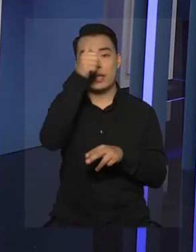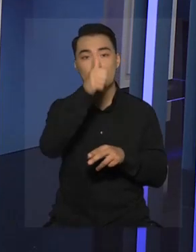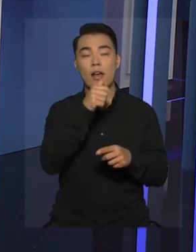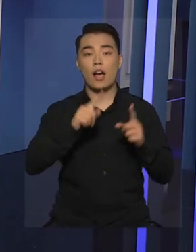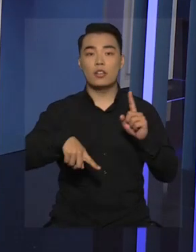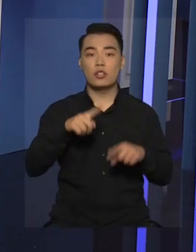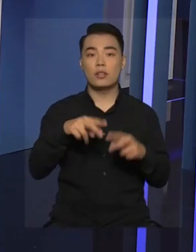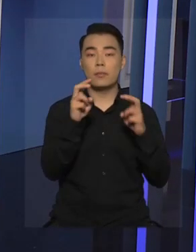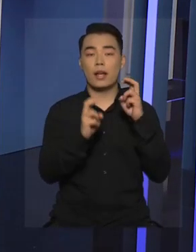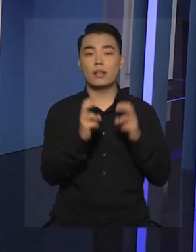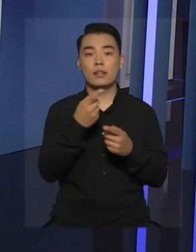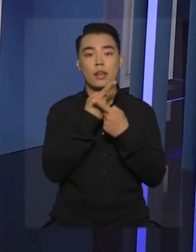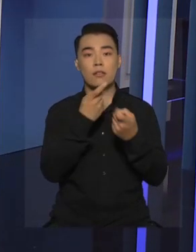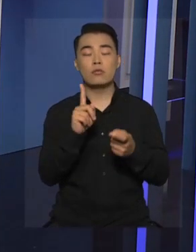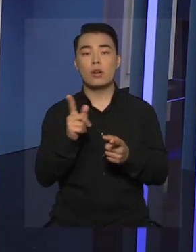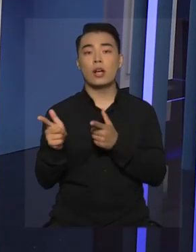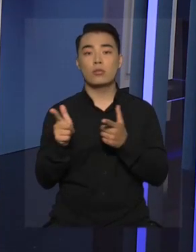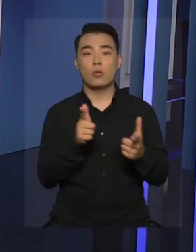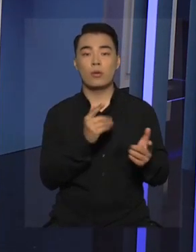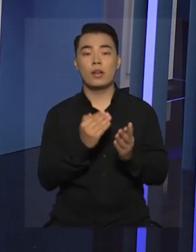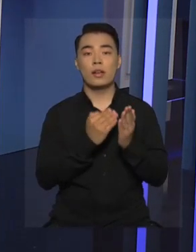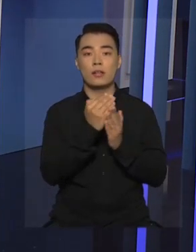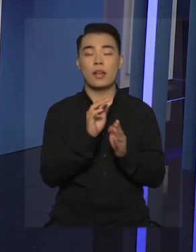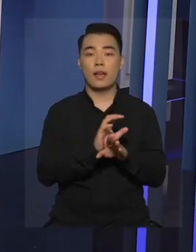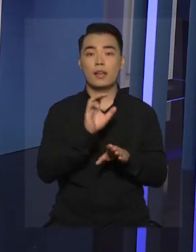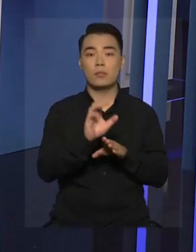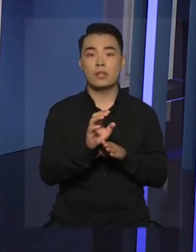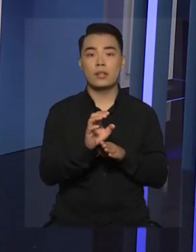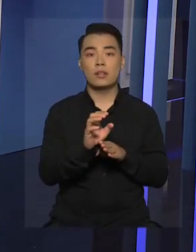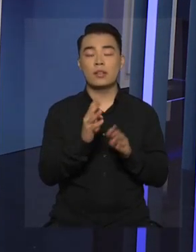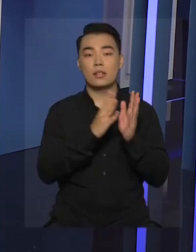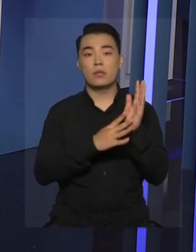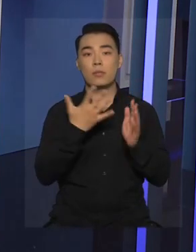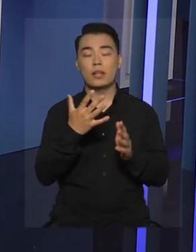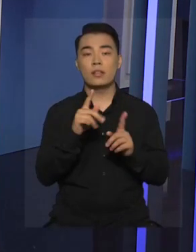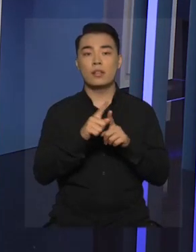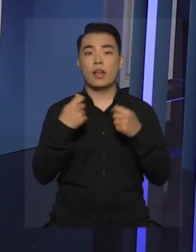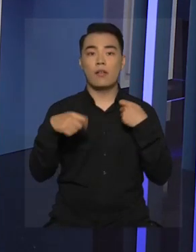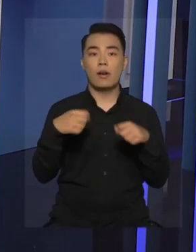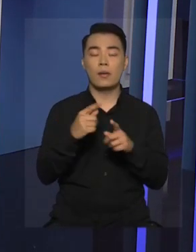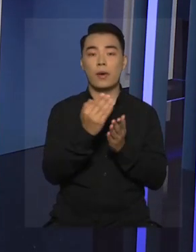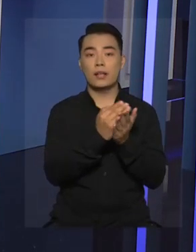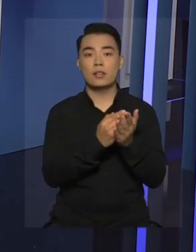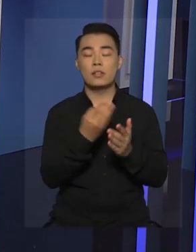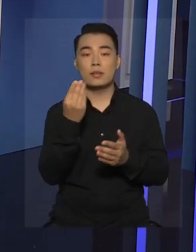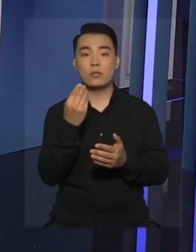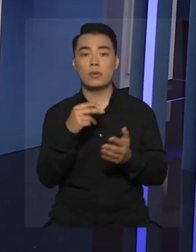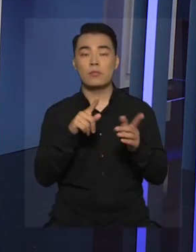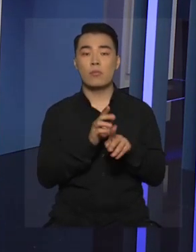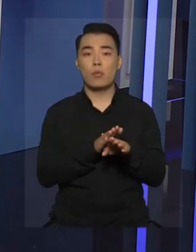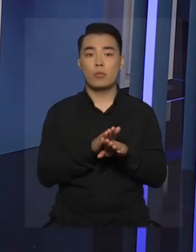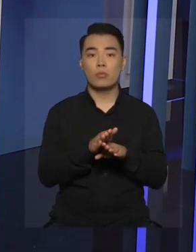Отечественные производители заявили, что готовы нарастить экспорт по 95 товарным позициям на сумму, достигающую